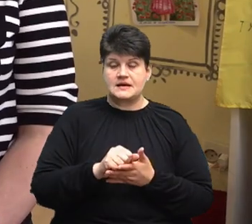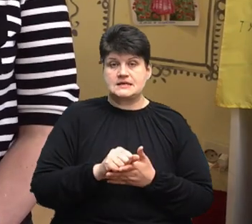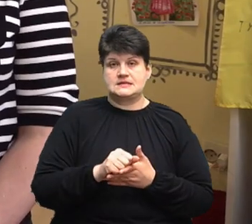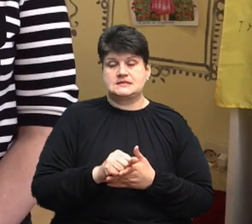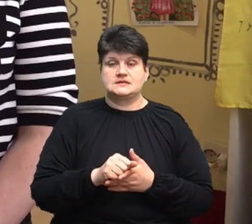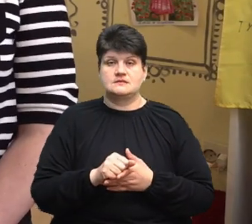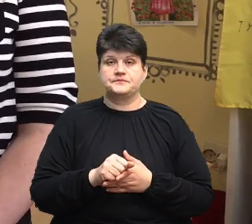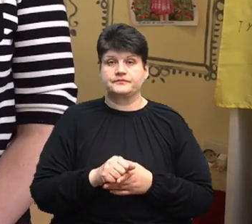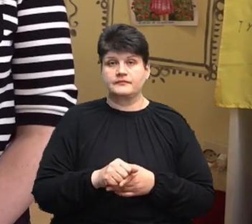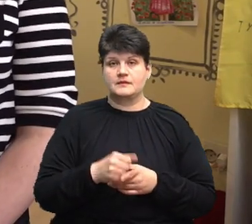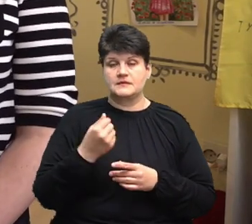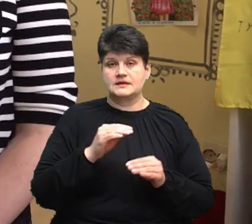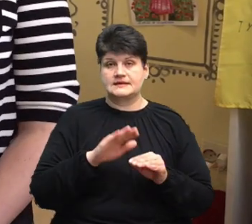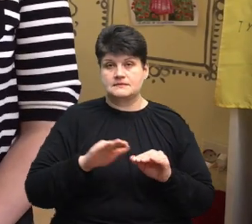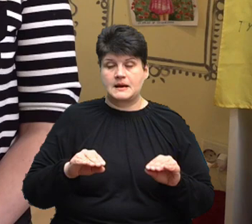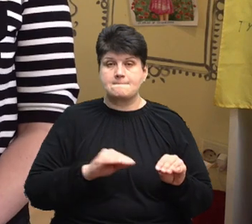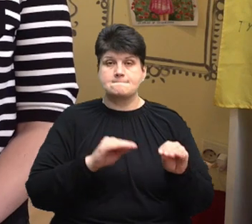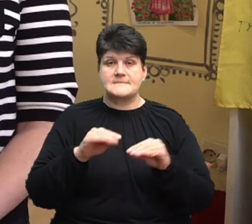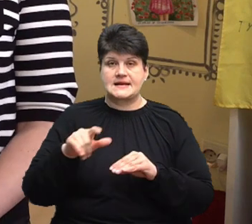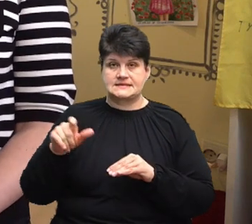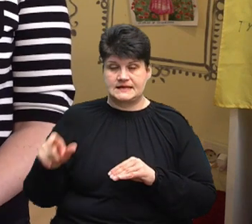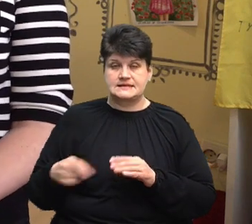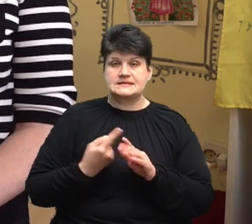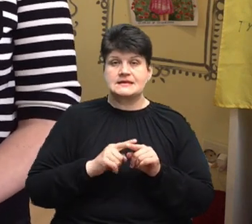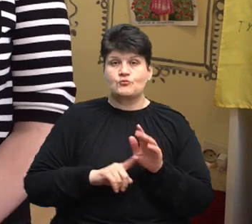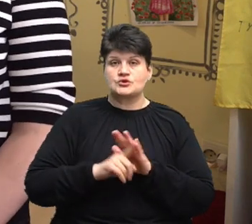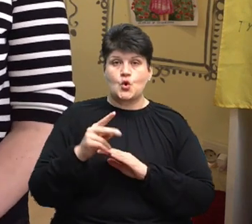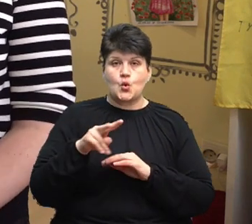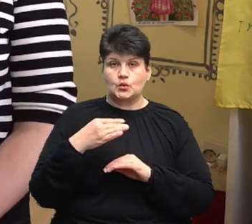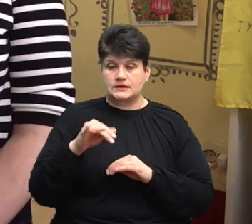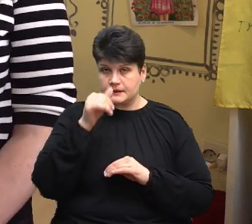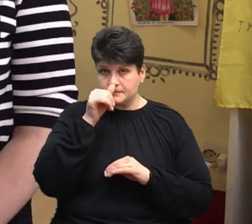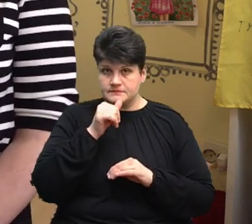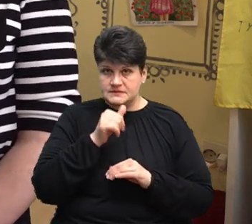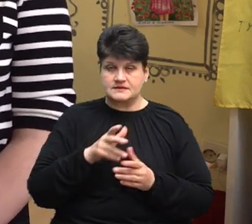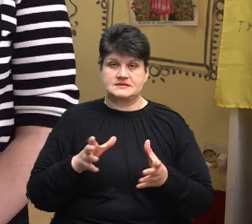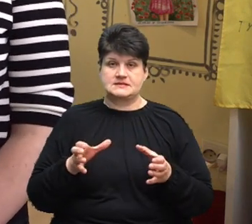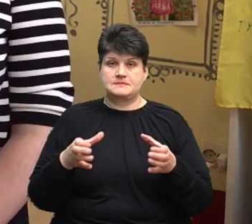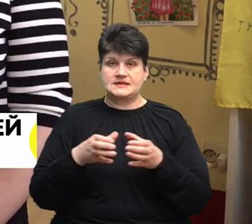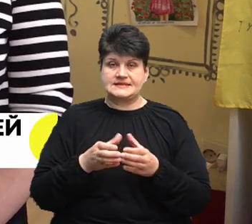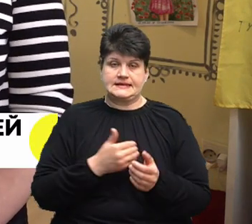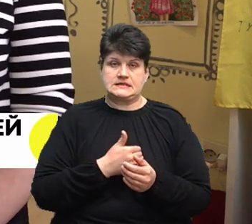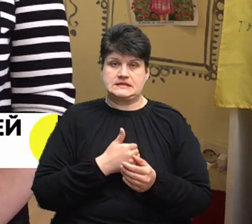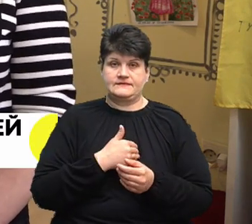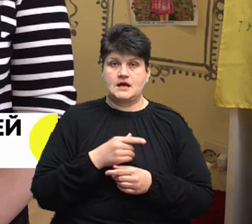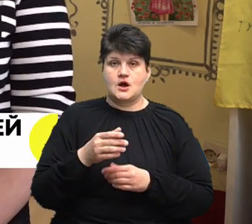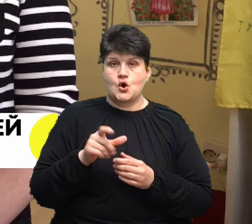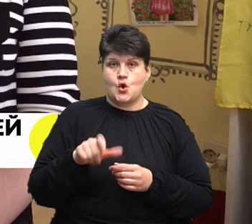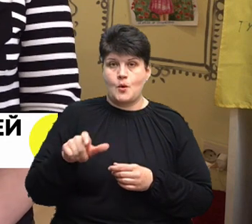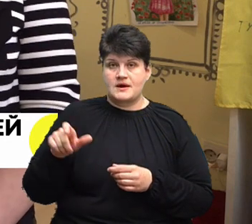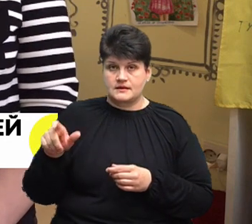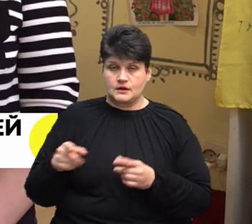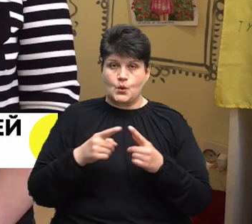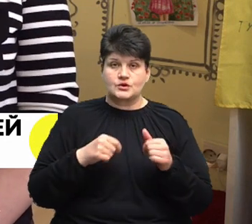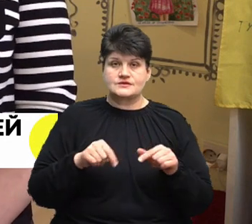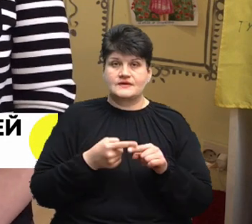проект розпочався з лютого місяця завдяки спілці ініціативних громадян, яка організувала це